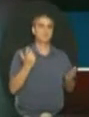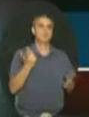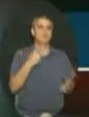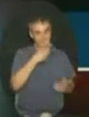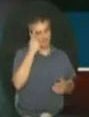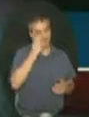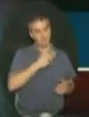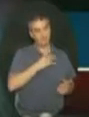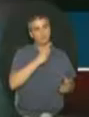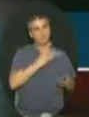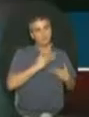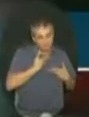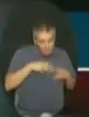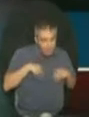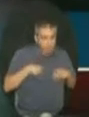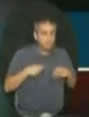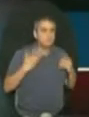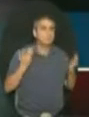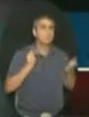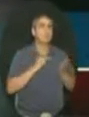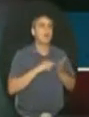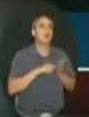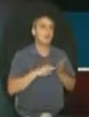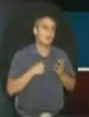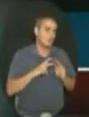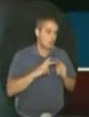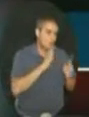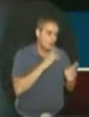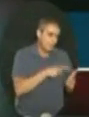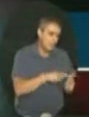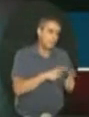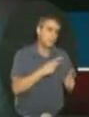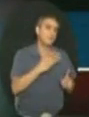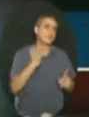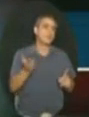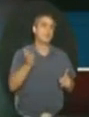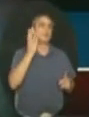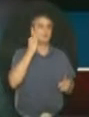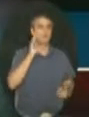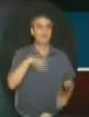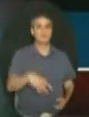זו העמדה שלי, קיבלתי את העמדה כי אני פותר את הבעיה והם...